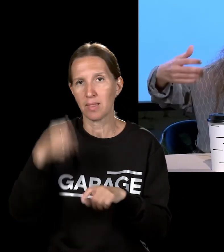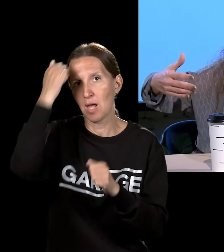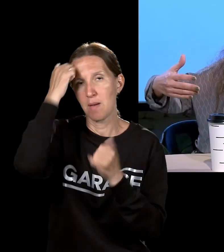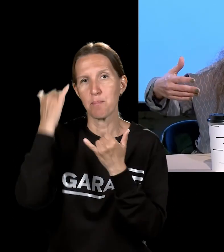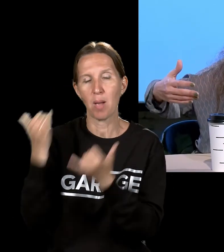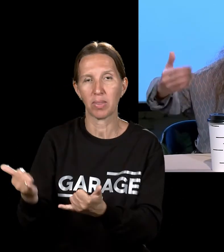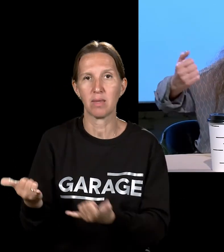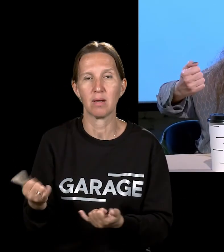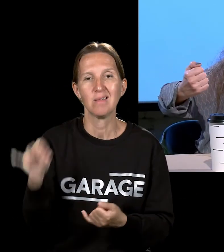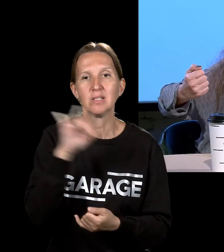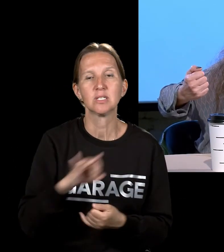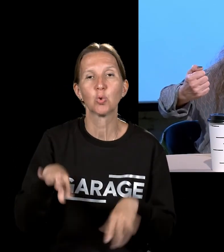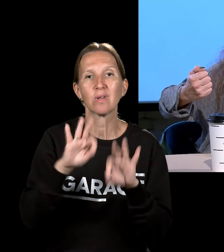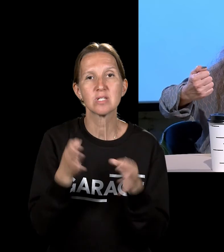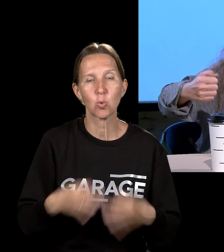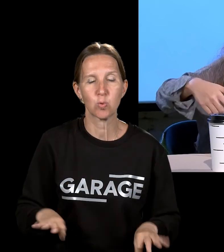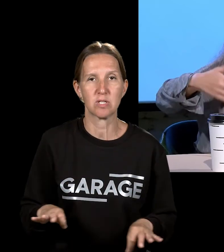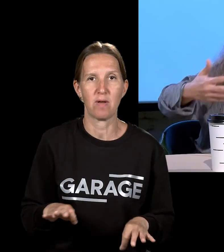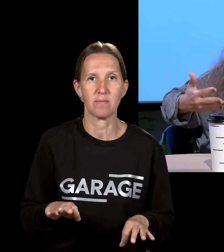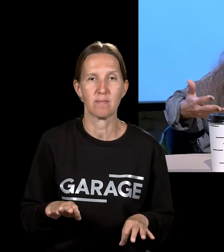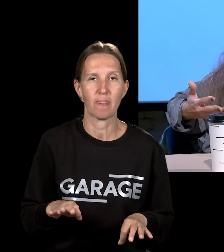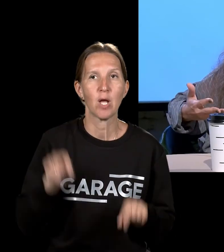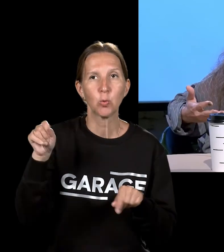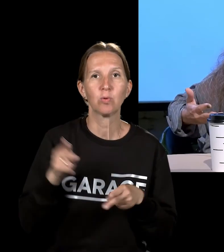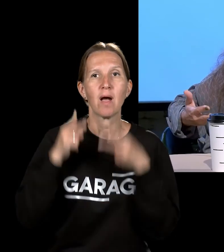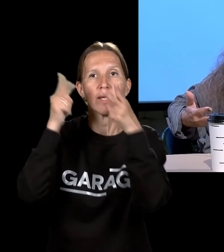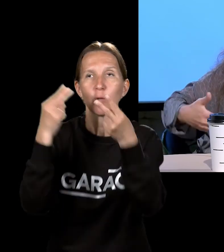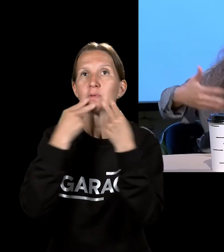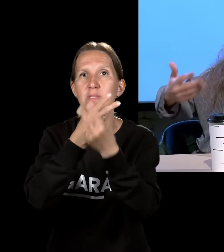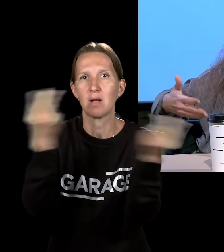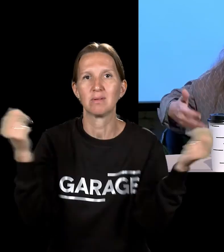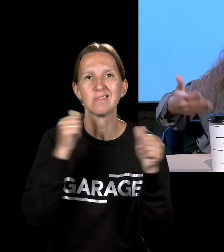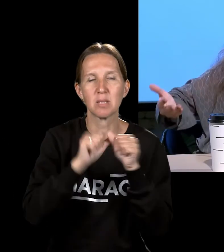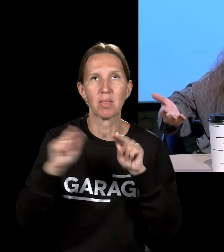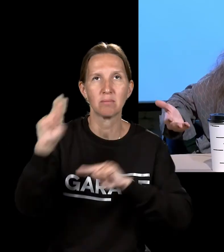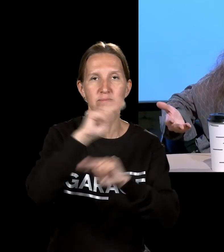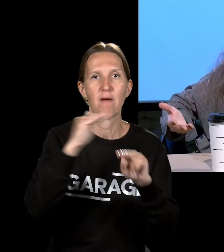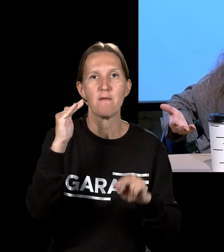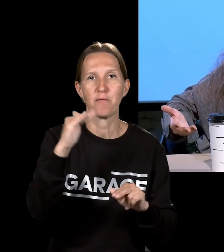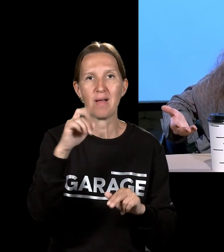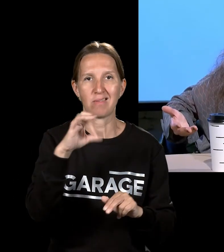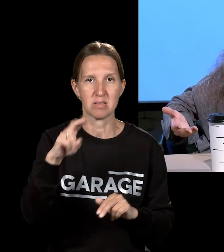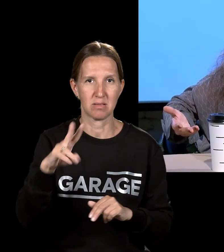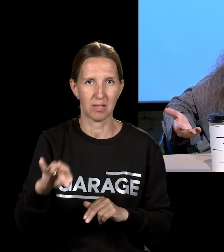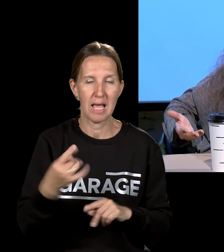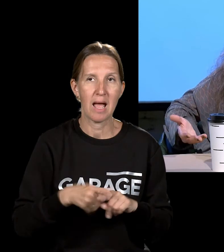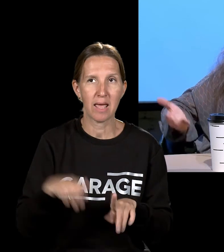что, опять-таки, эти Помпеи – это скорее памятник истории искусства. Туда едут резки смотреть.